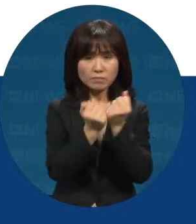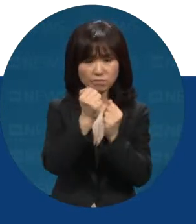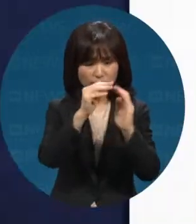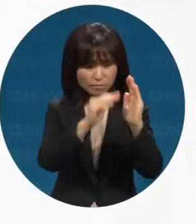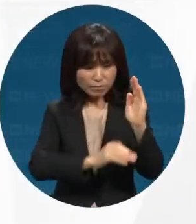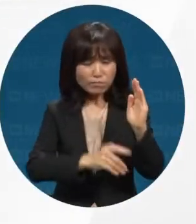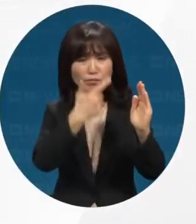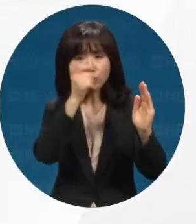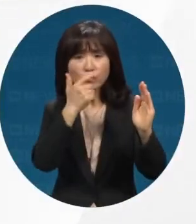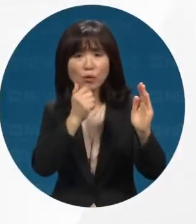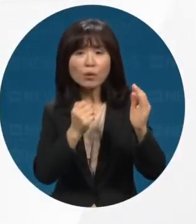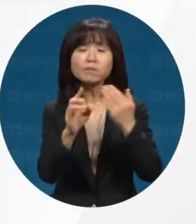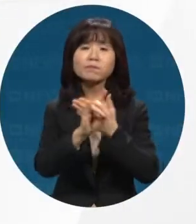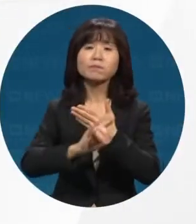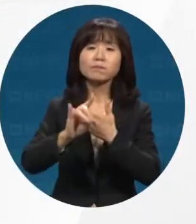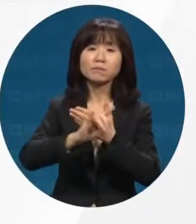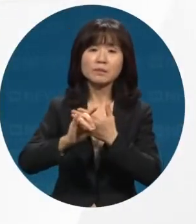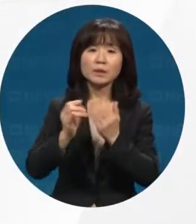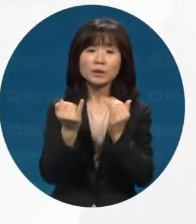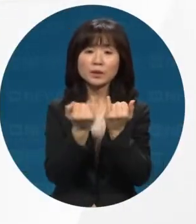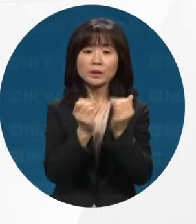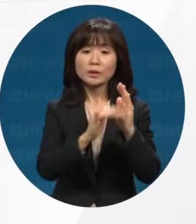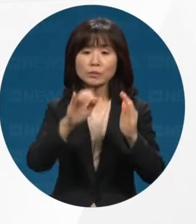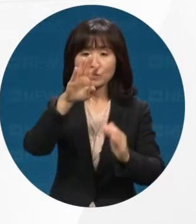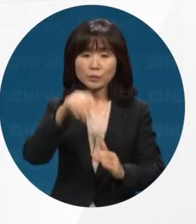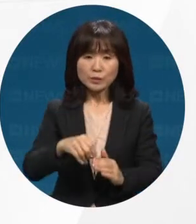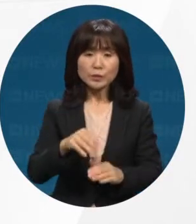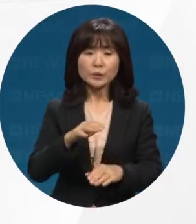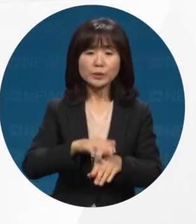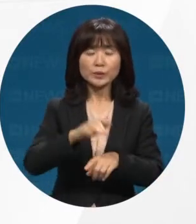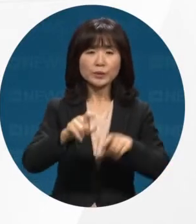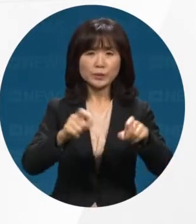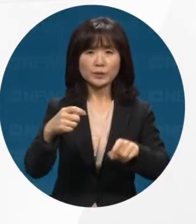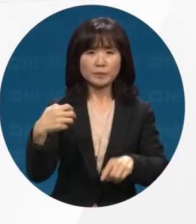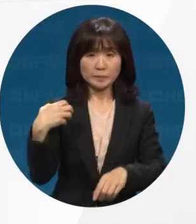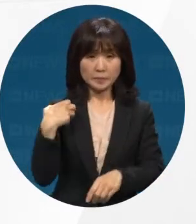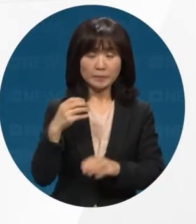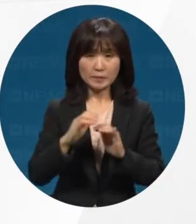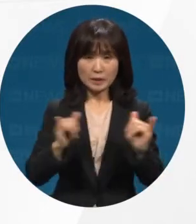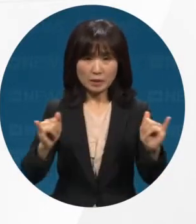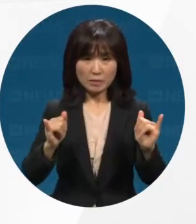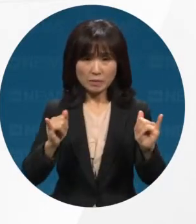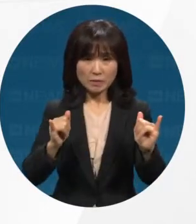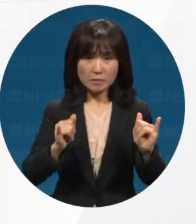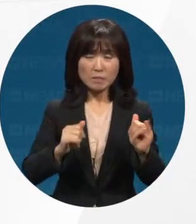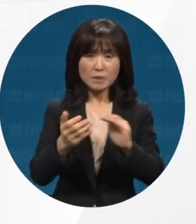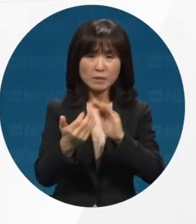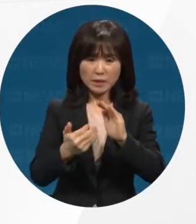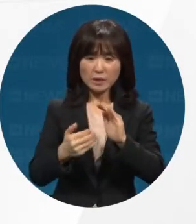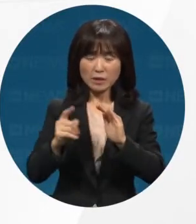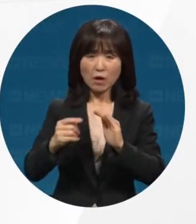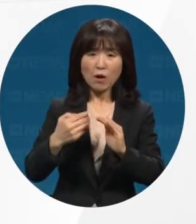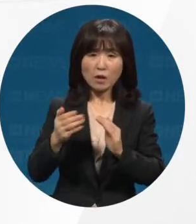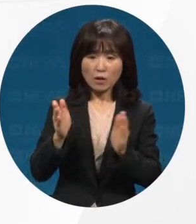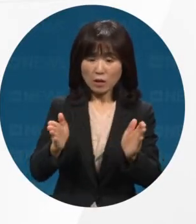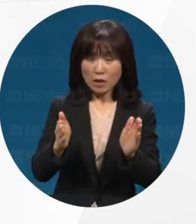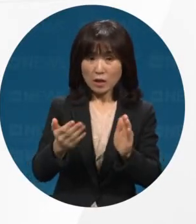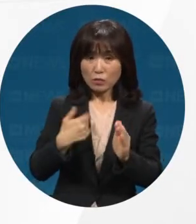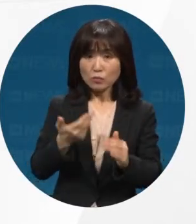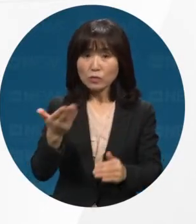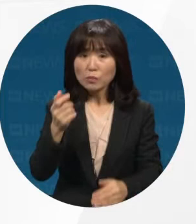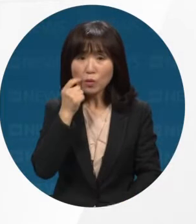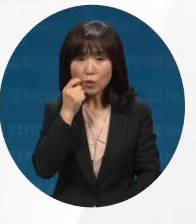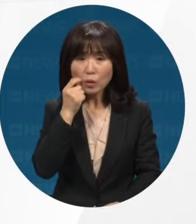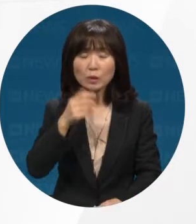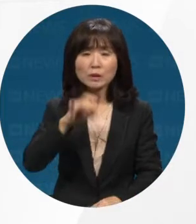있습니다 여성가족부 측은 이행원의 절차를 밟아야 하는 시점을 미리 공지하지 못했다면서 처음 해보는 정책이다